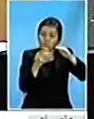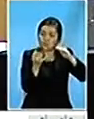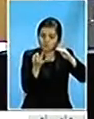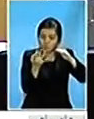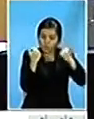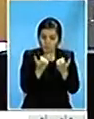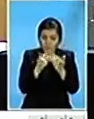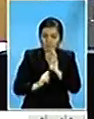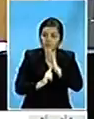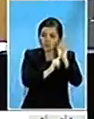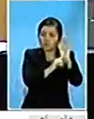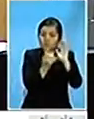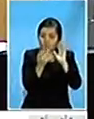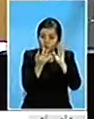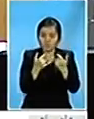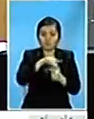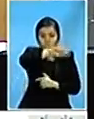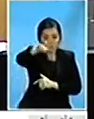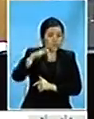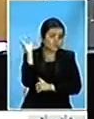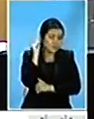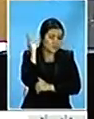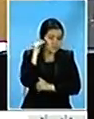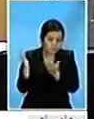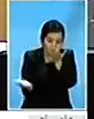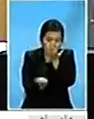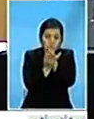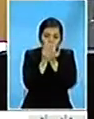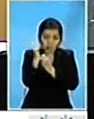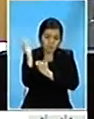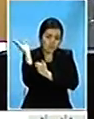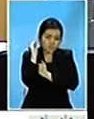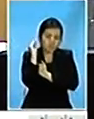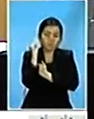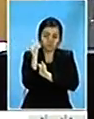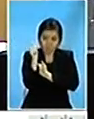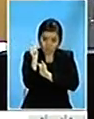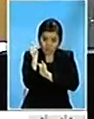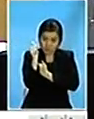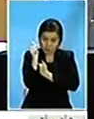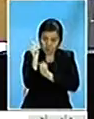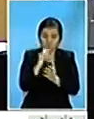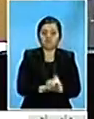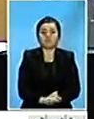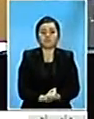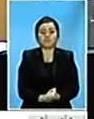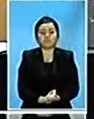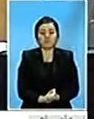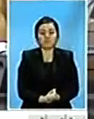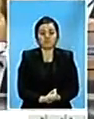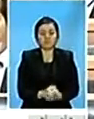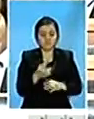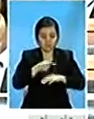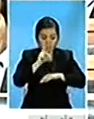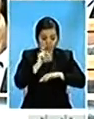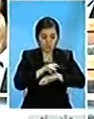ที่กำลังนำเสนอโน้มน้าวที่ประชุมเนี้ยประกอบได้ไหมครับมันจะได้ฟังง่ายขึ้นนะครับ ท่านประธานครับผมได้เรียนท่านประธาน